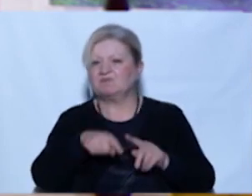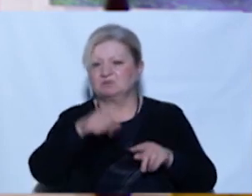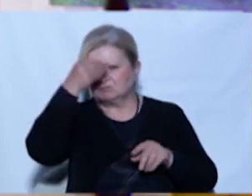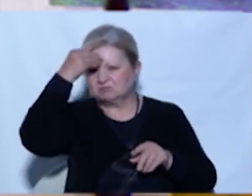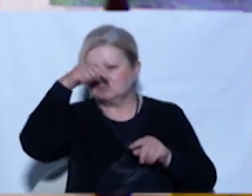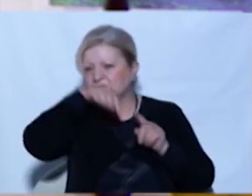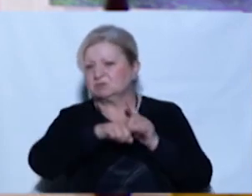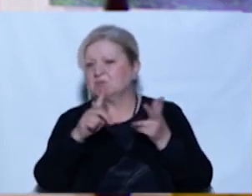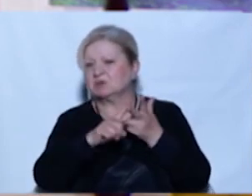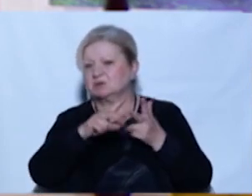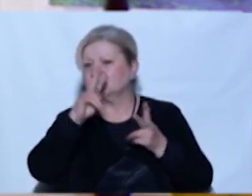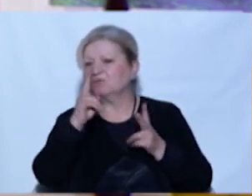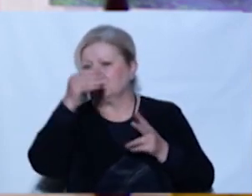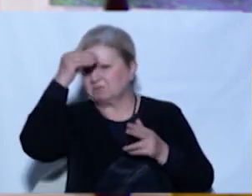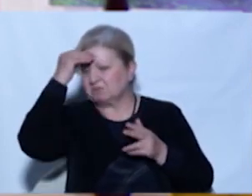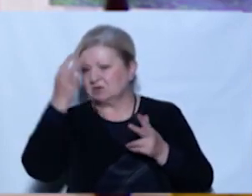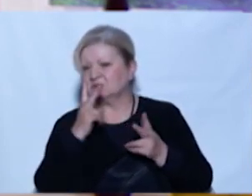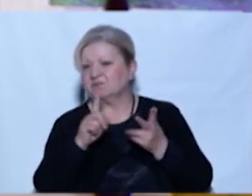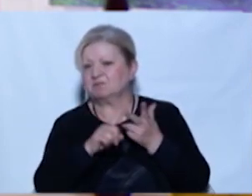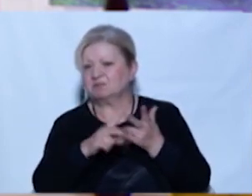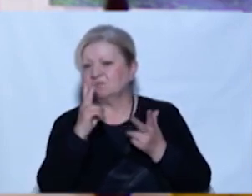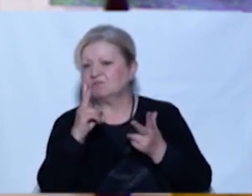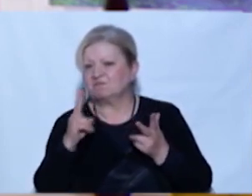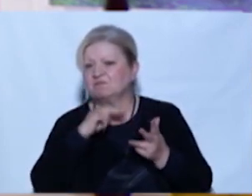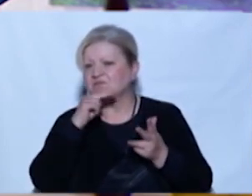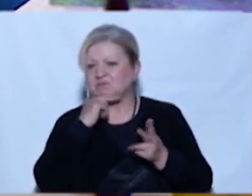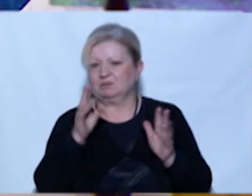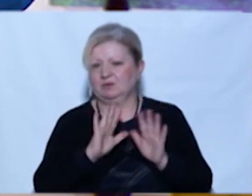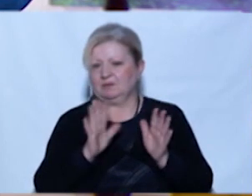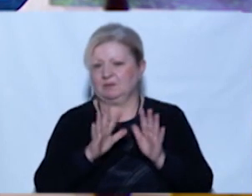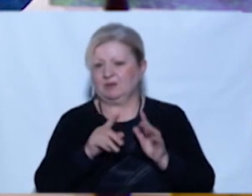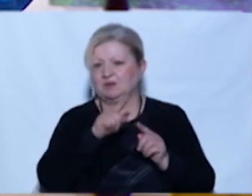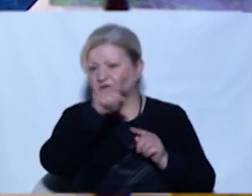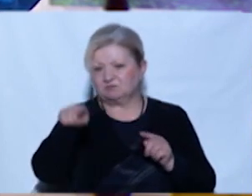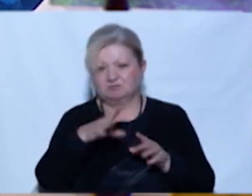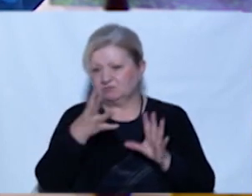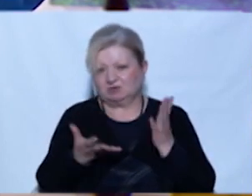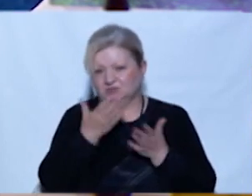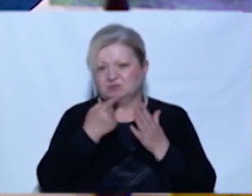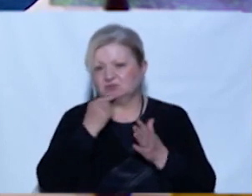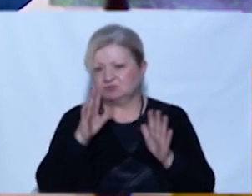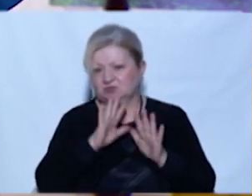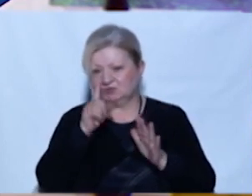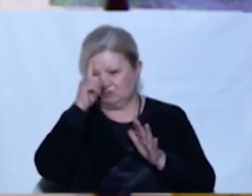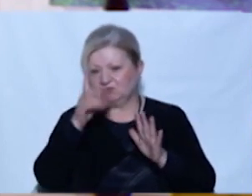ჩვენმა პატივცემულმა ლექტორმა მესამეში. თქვენ ალბათ ამის გამოცნობა არ გაგიჭირდებათ.